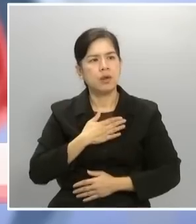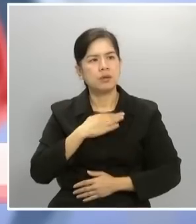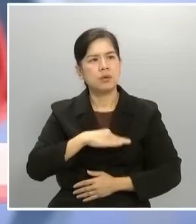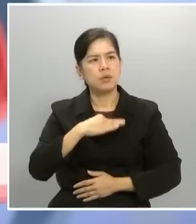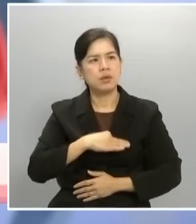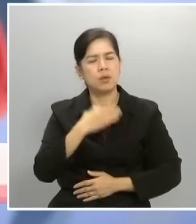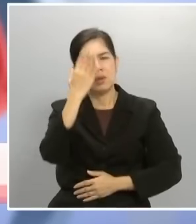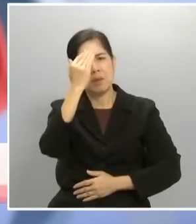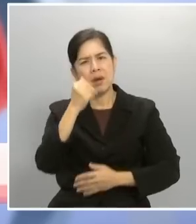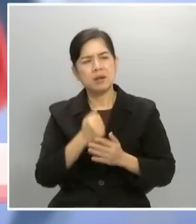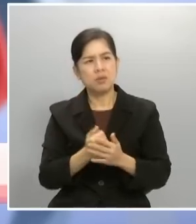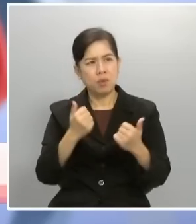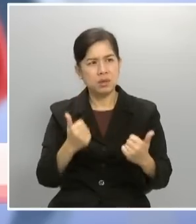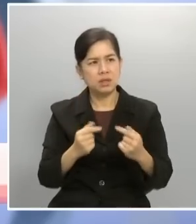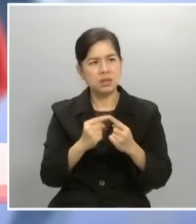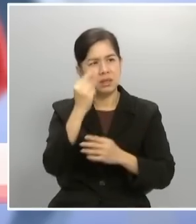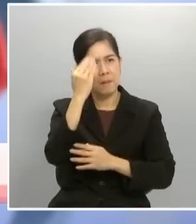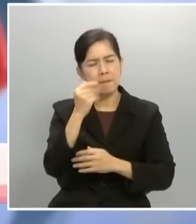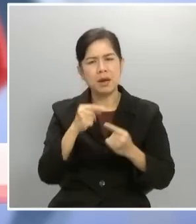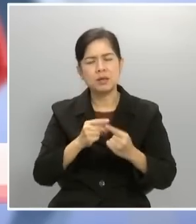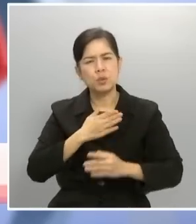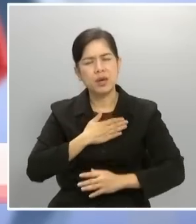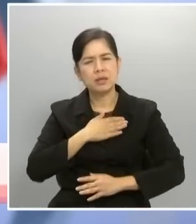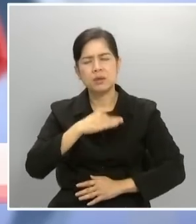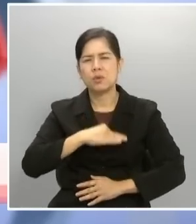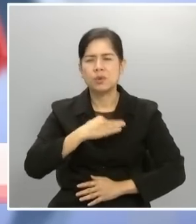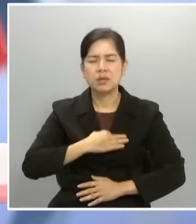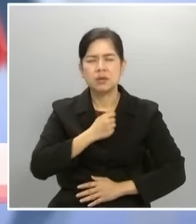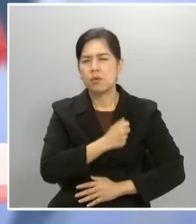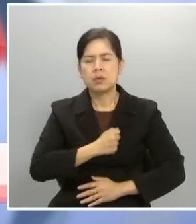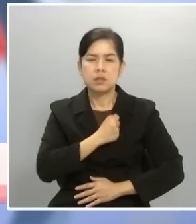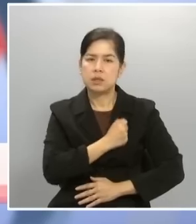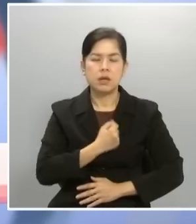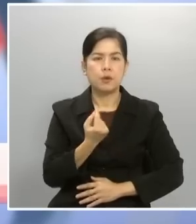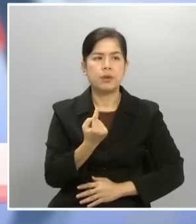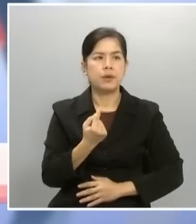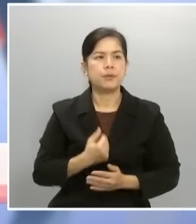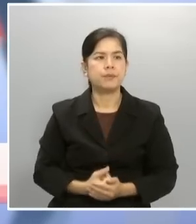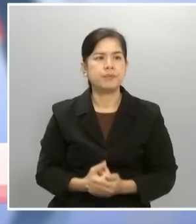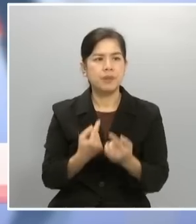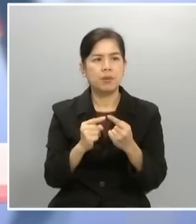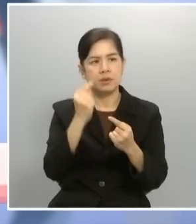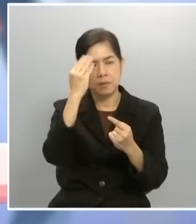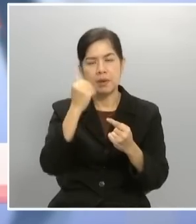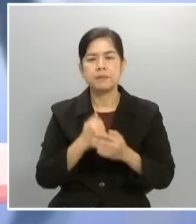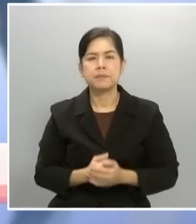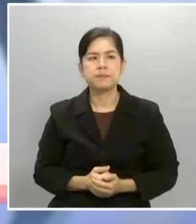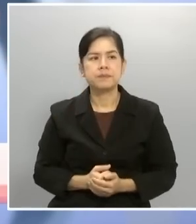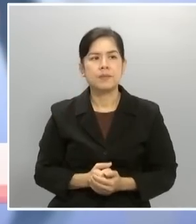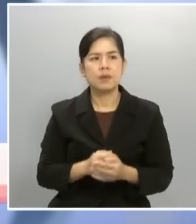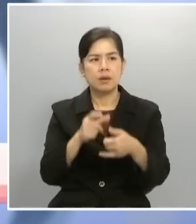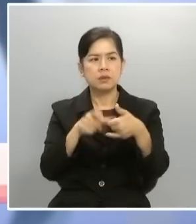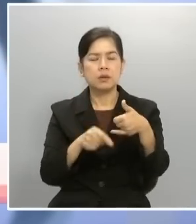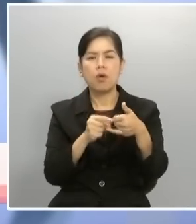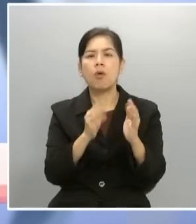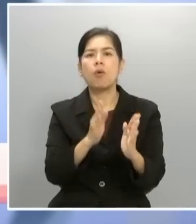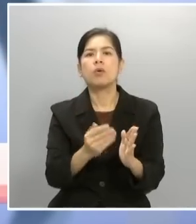ทำไมวันเนี้ยฉันถึงต้องนั่งกลืนความทุกข์อยู่แบบนี้แต่ในมุมกลับกันนะฮะคนภายนอก